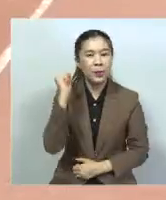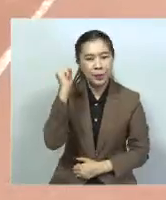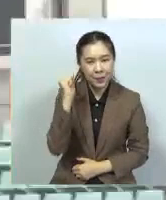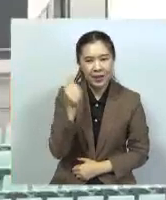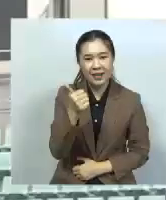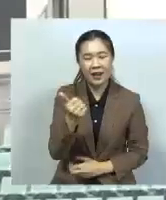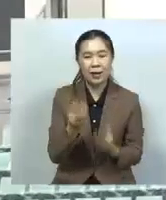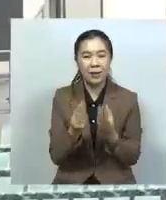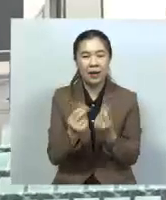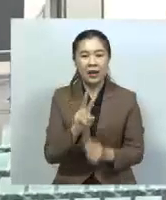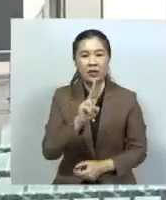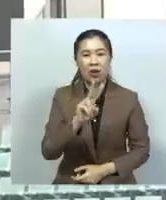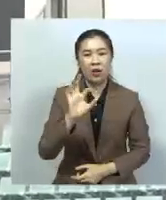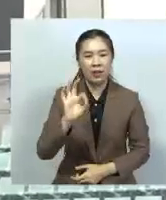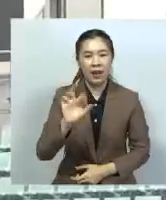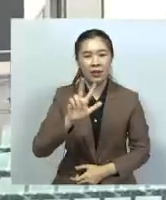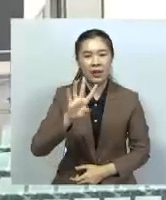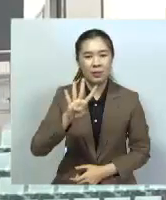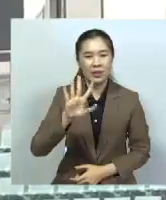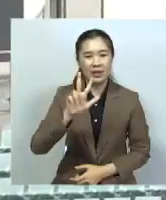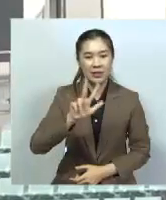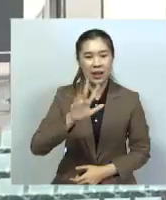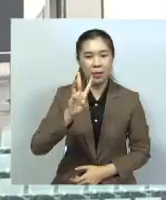างก็ได้นะคะหมายเลข